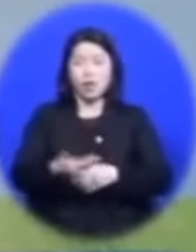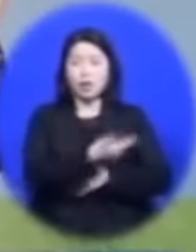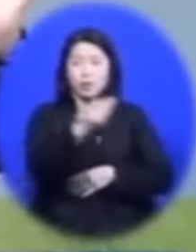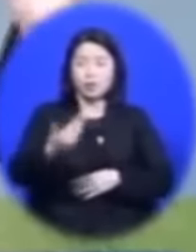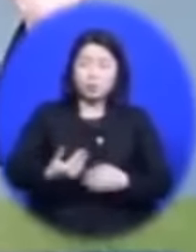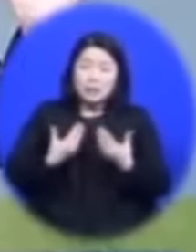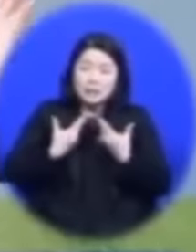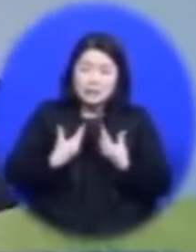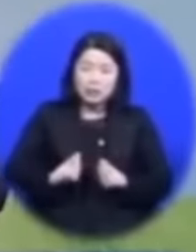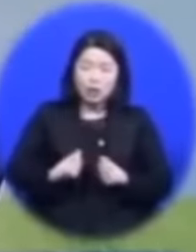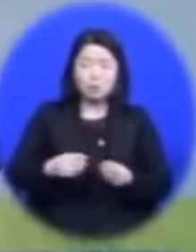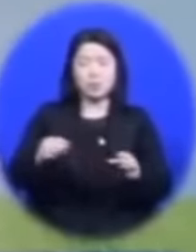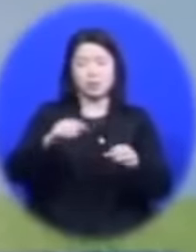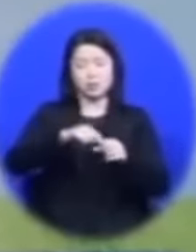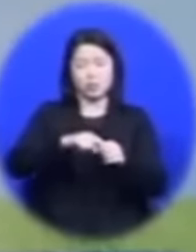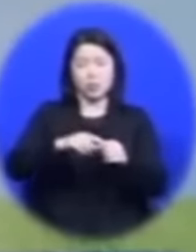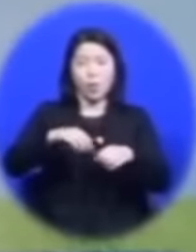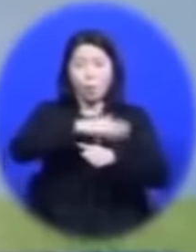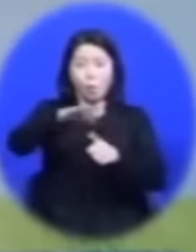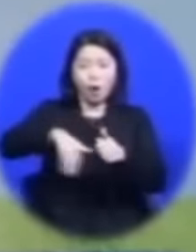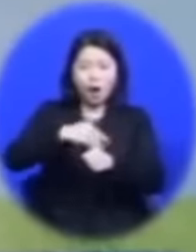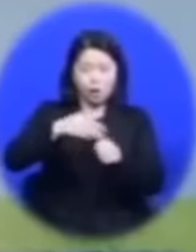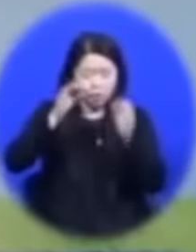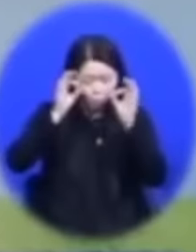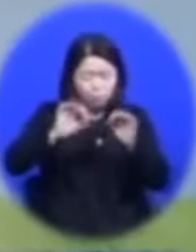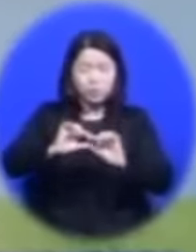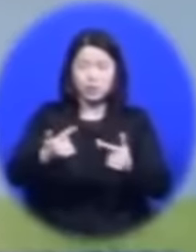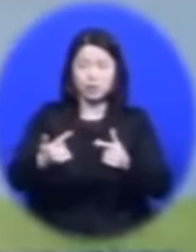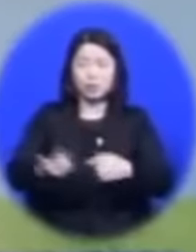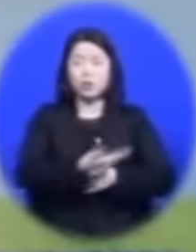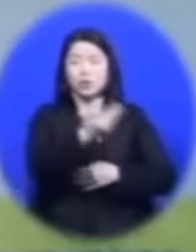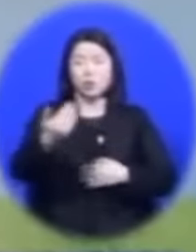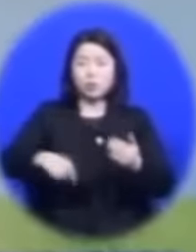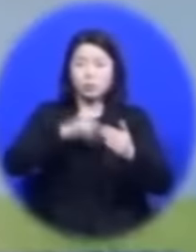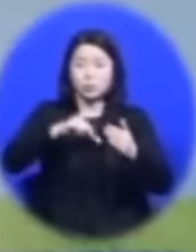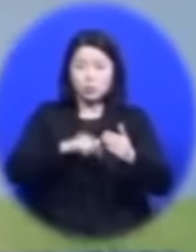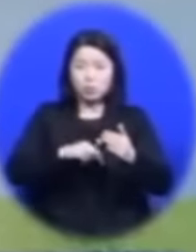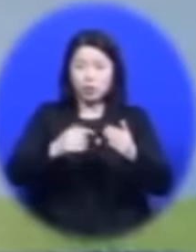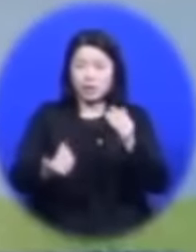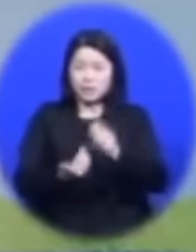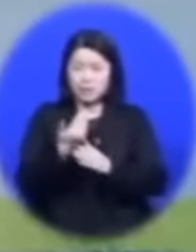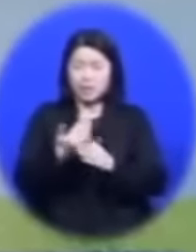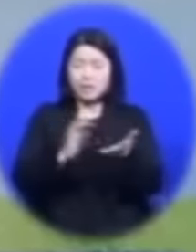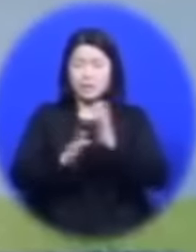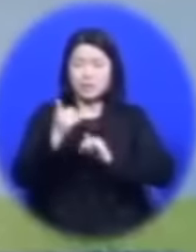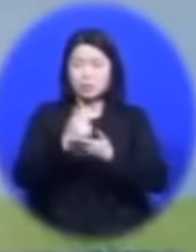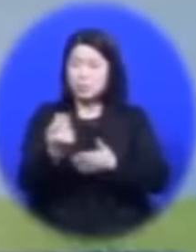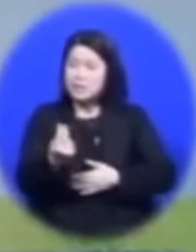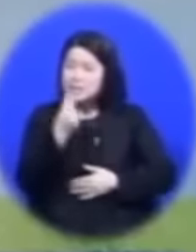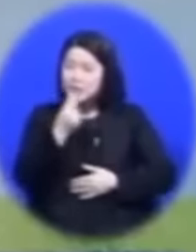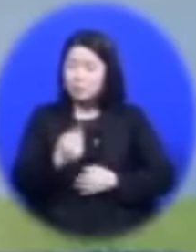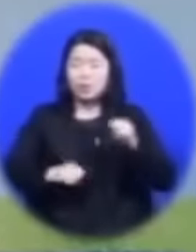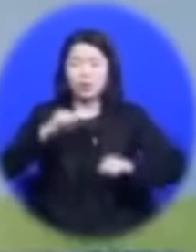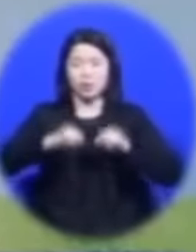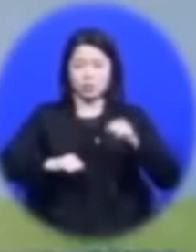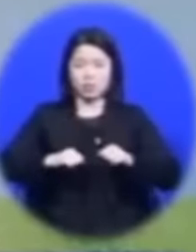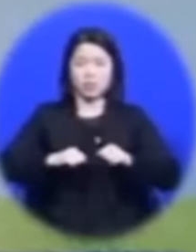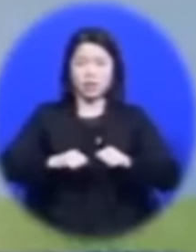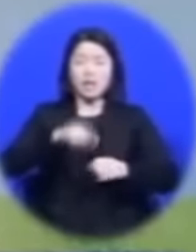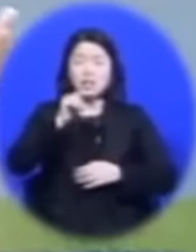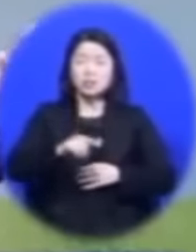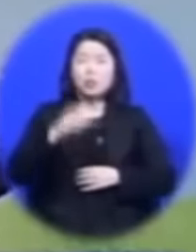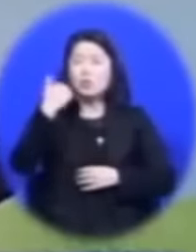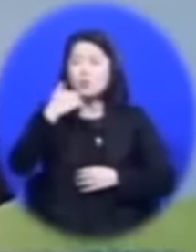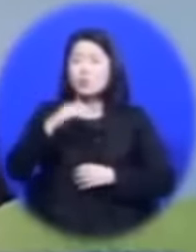절망적인 환경에 주목하지 않고 여러분 속에 일어나고 있는 예수님의 생명의 역사, 그걸